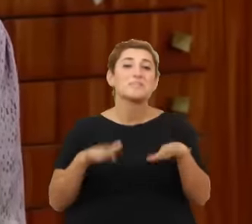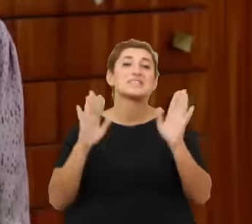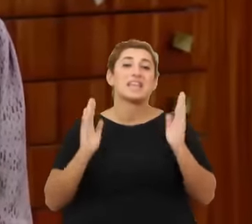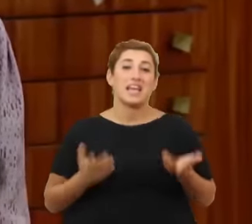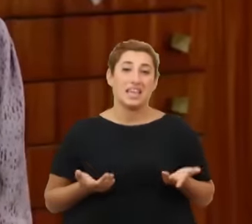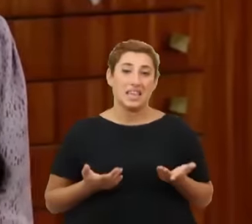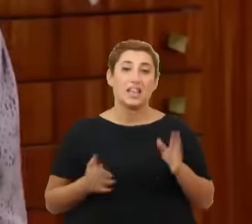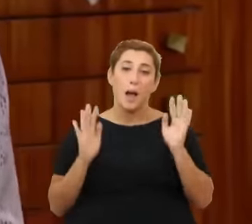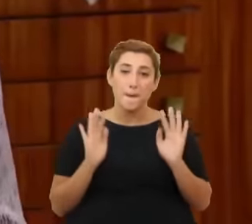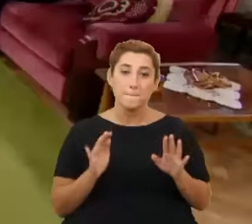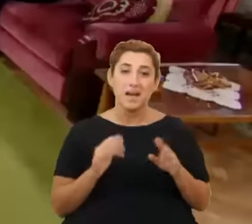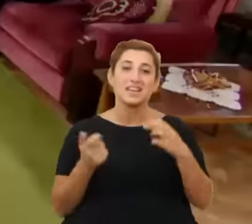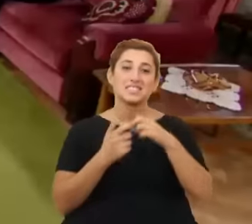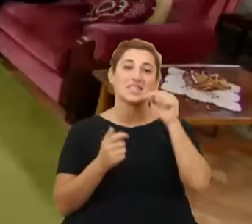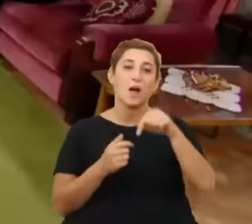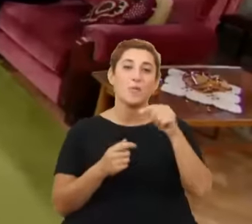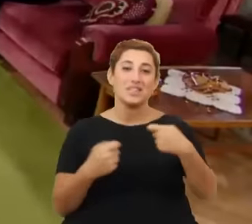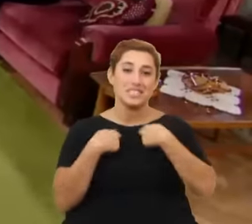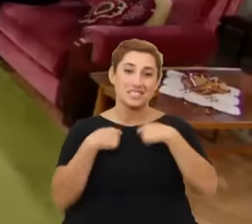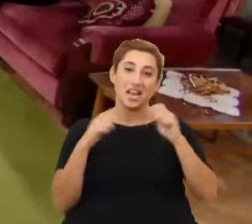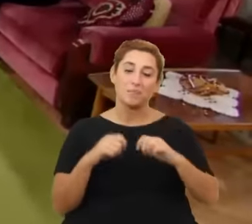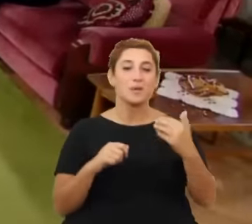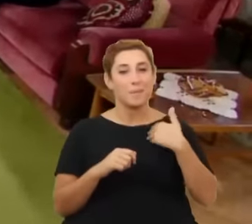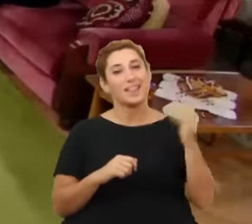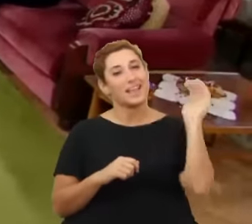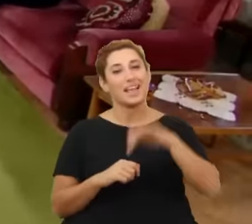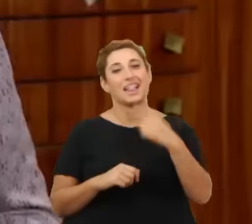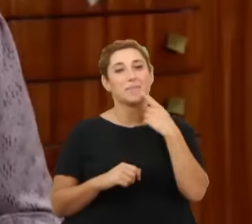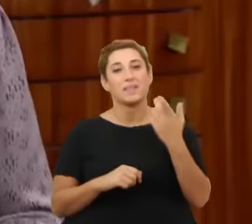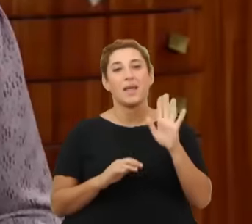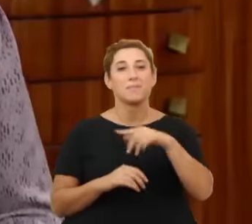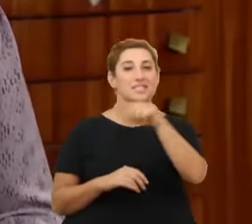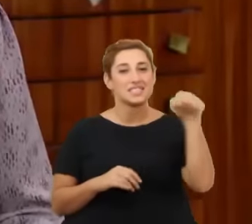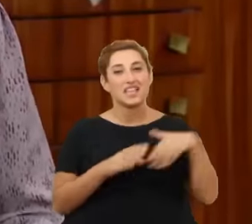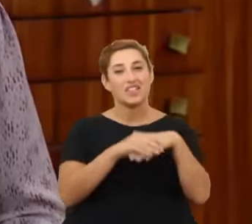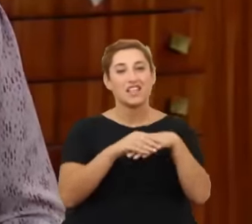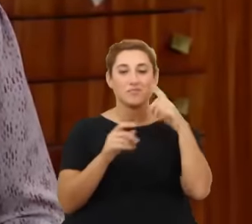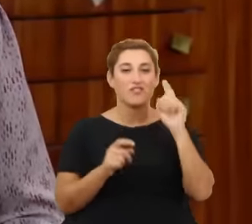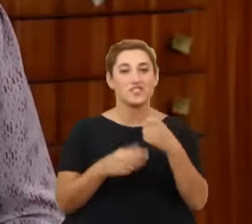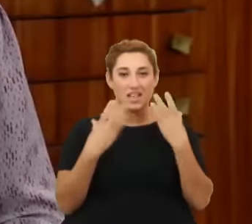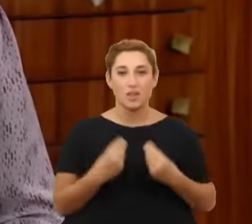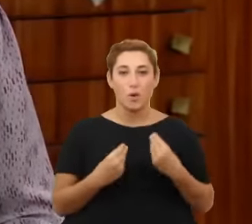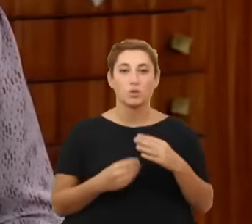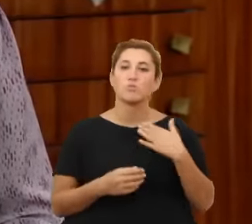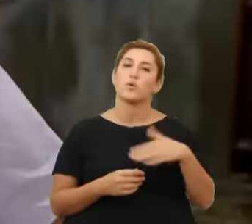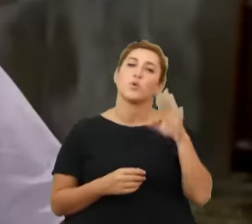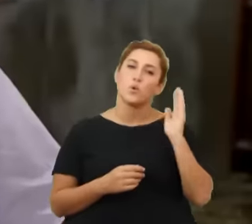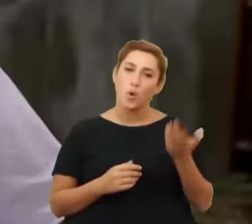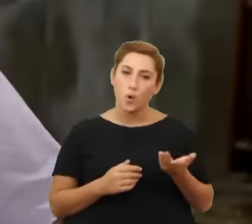ki. Ama Rıza böyle ısrar edince ben de geleyim dedim. Hem sizle de tanışma fırsatı buldum. Yok